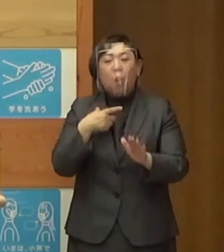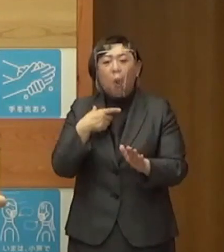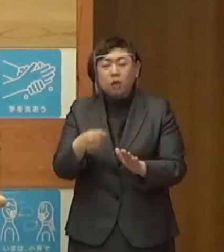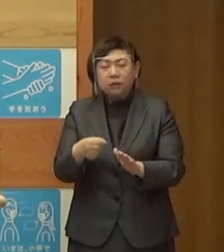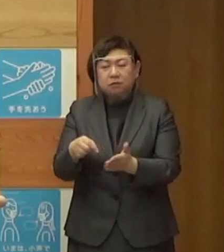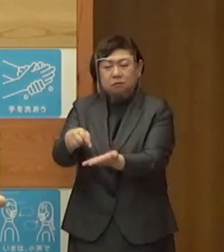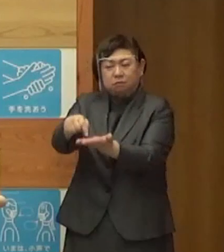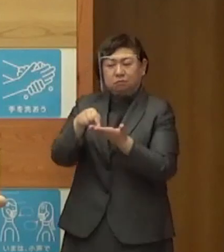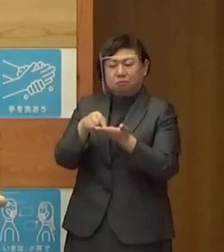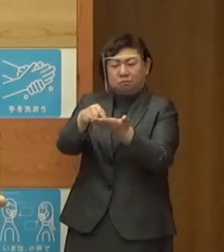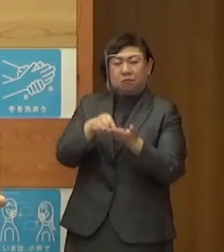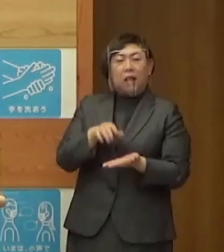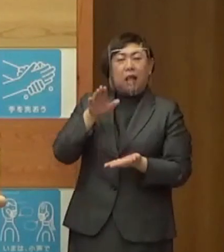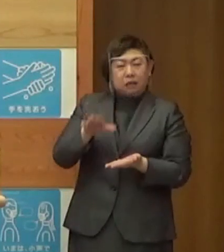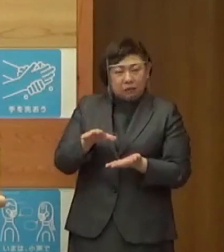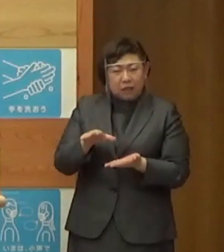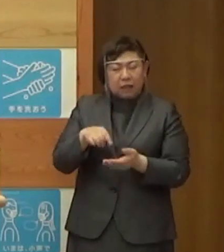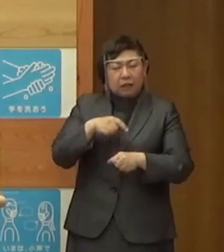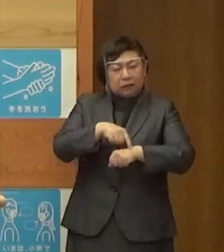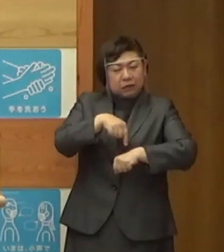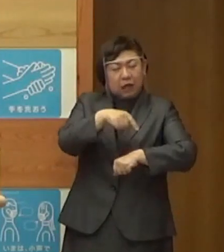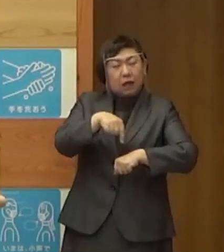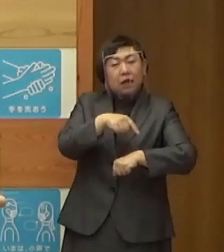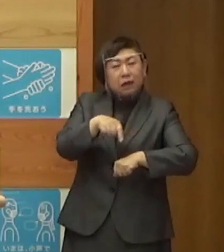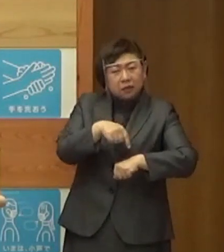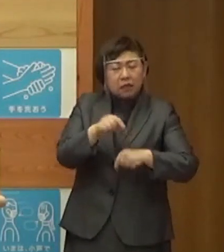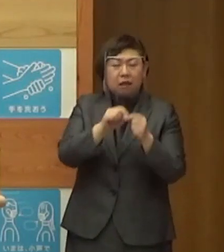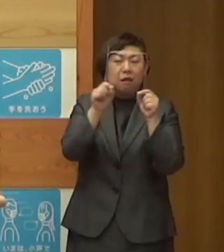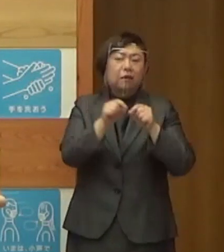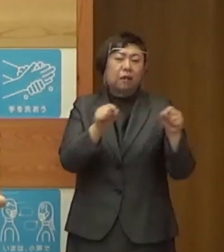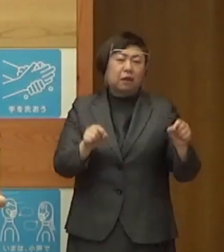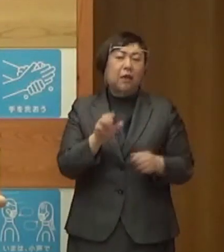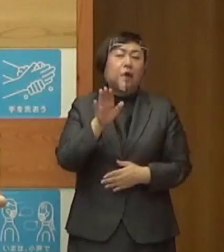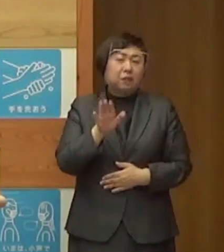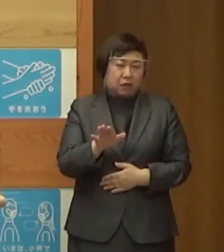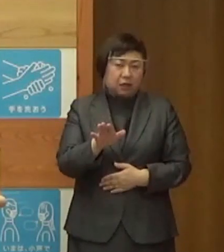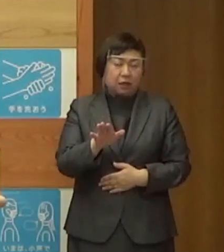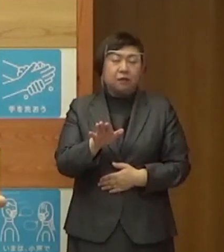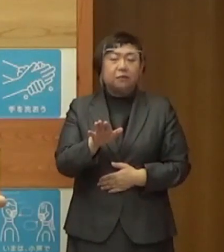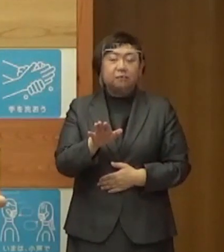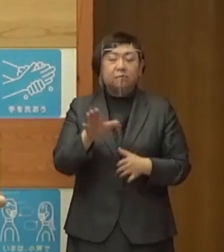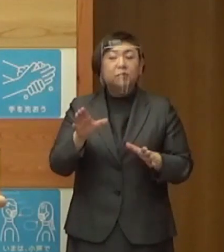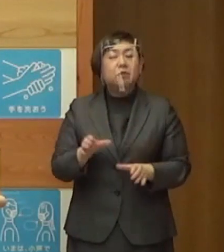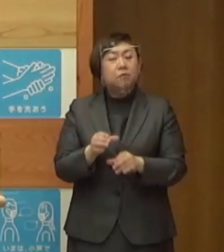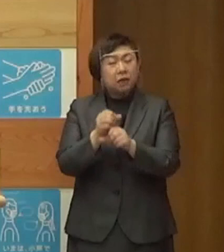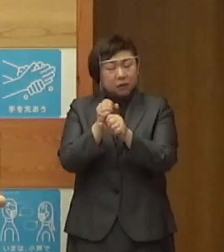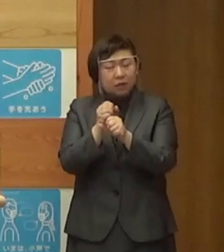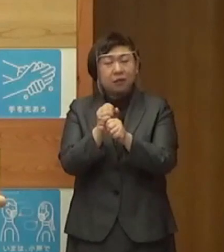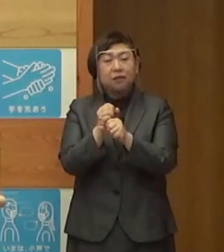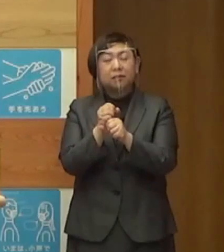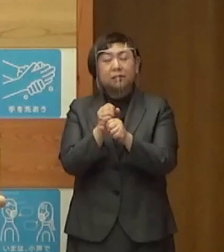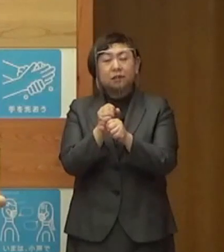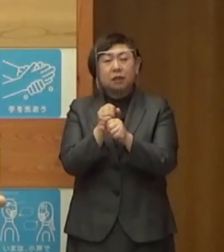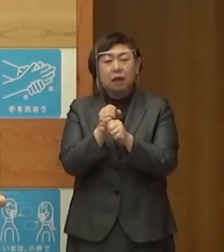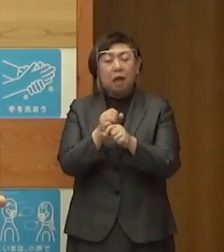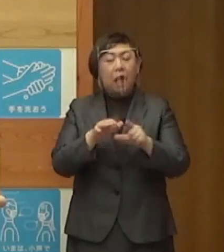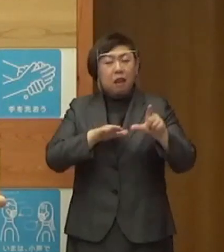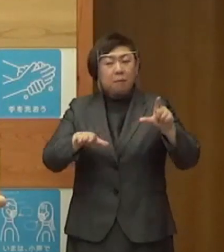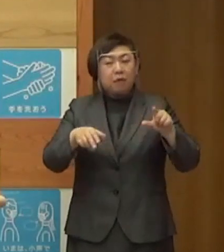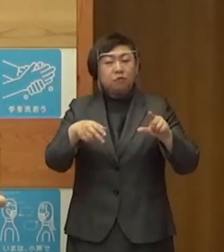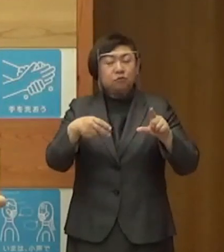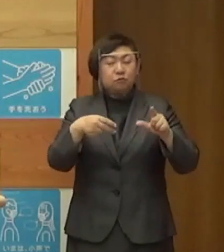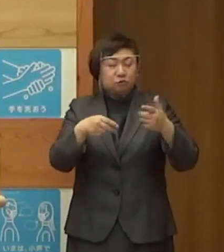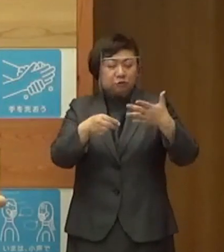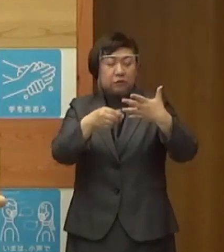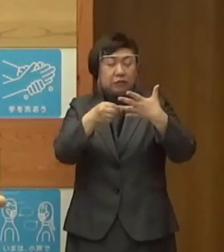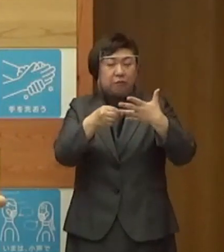をお願いしてから、こういろいろ時間がかかったりとかしましたけども、結局、これぐらいレベルにはこれぐ